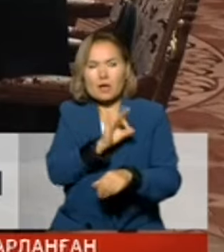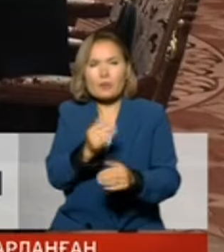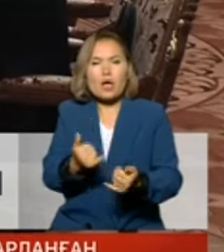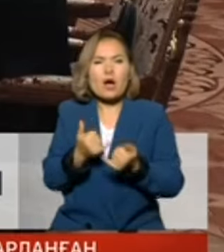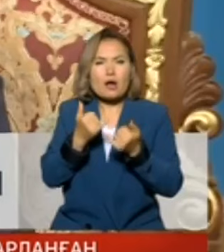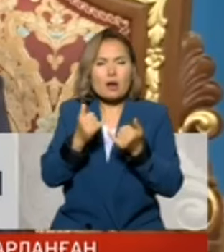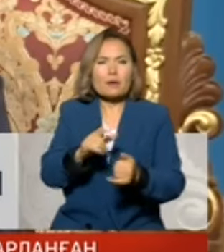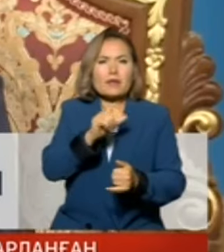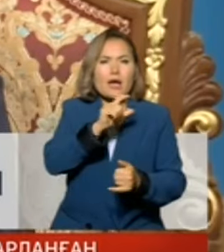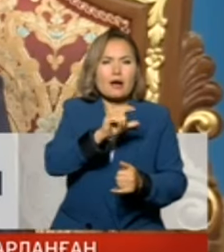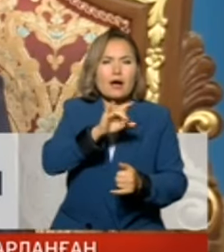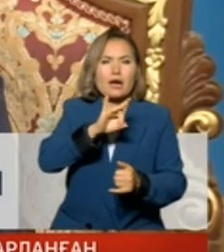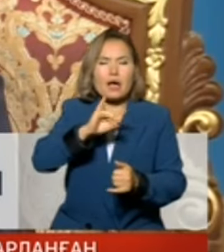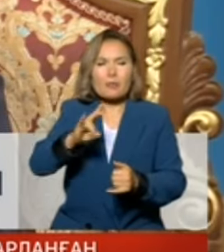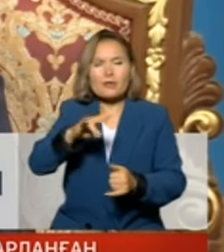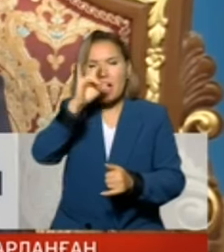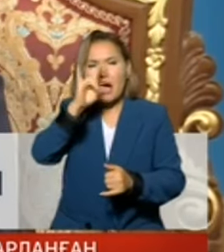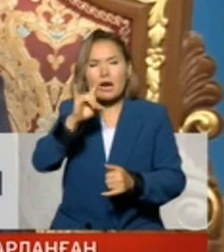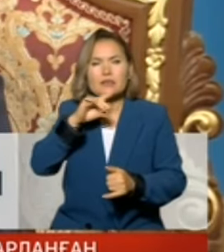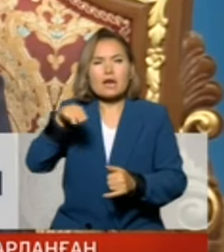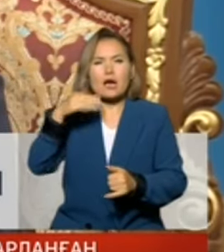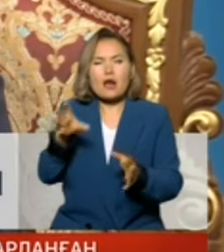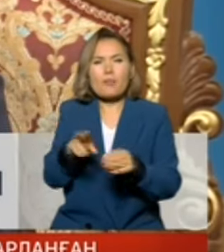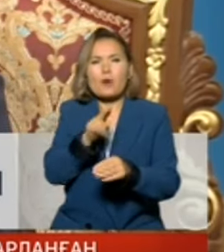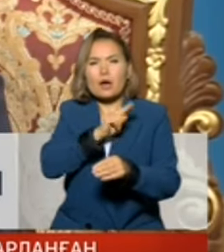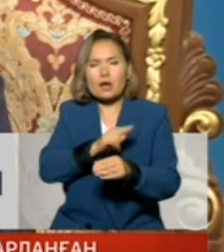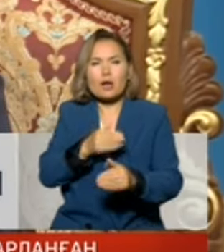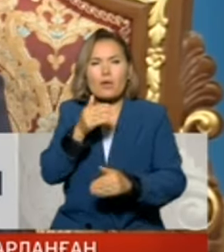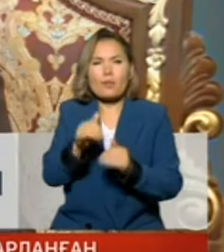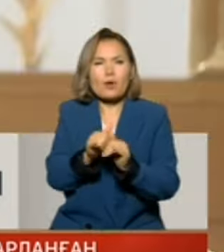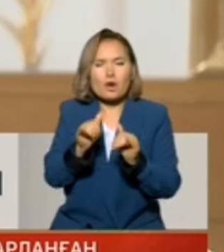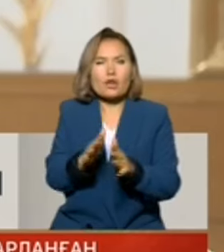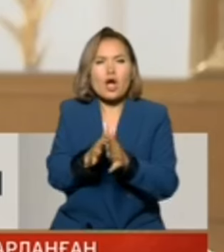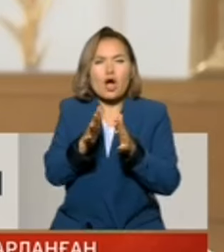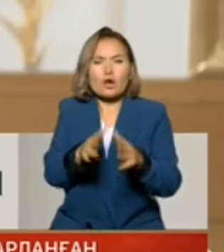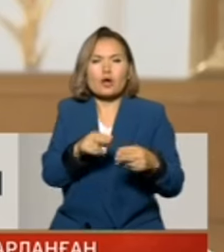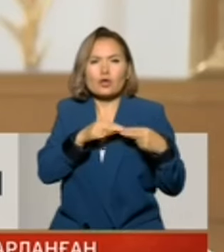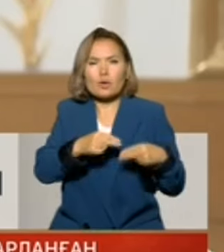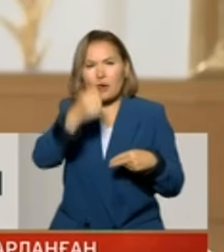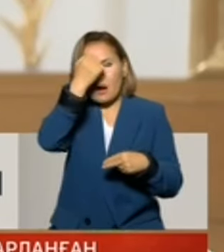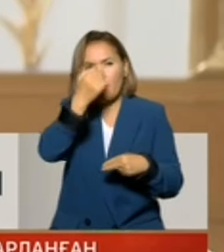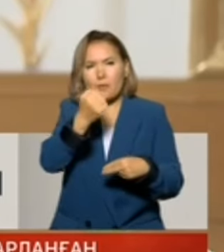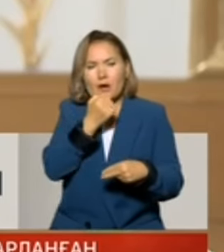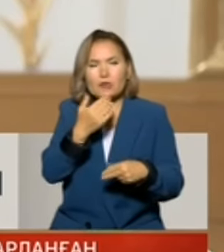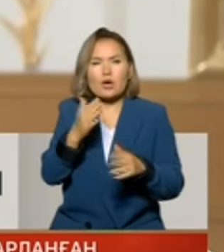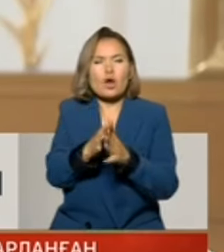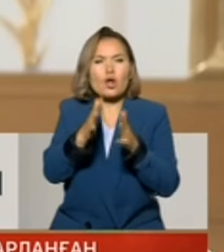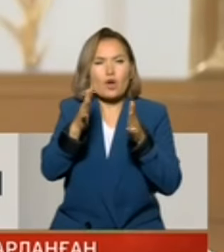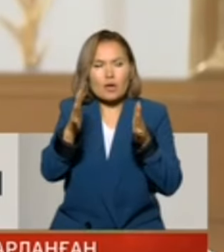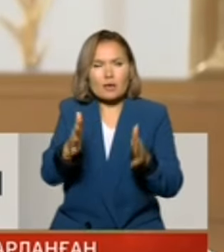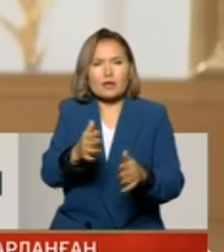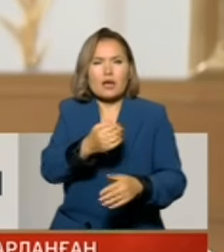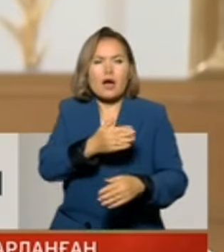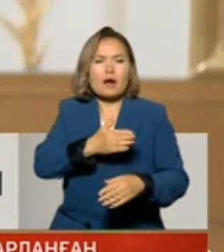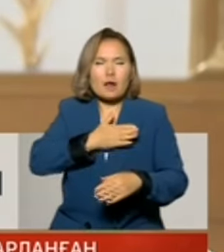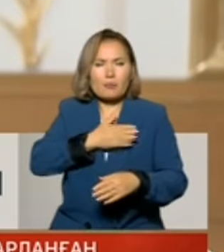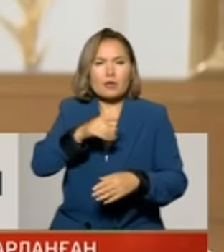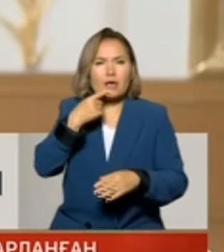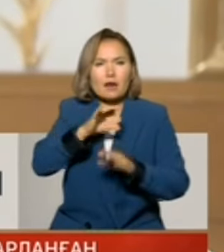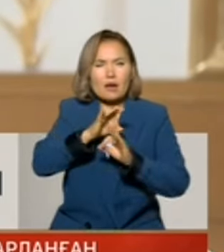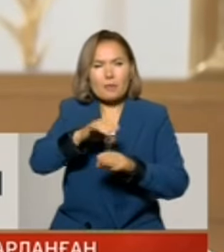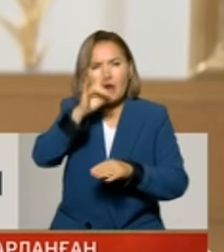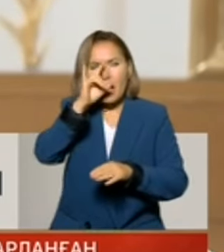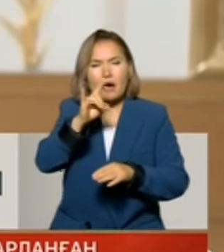құрметті Эмомали Шарипович, қазақ-тәжік ықпалдастығын кеңейтуге елеулі үлес қосқаныңыз үшін сізге ризашылық білдіремін. Сіздің